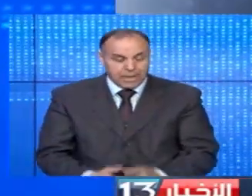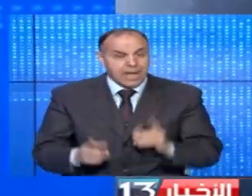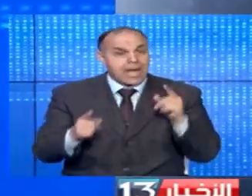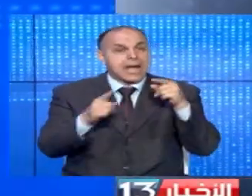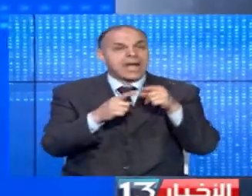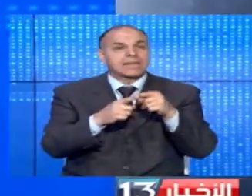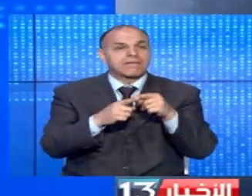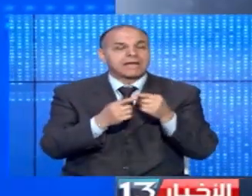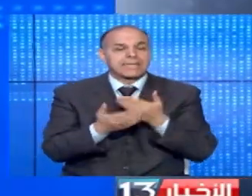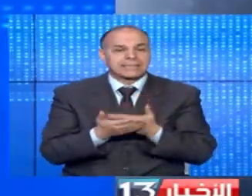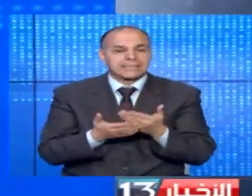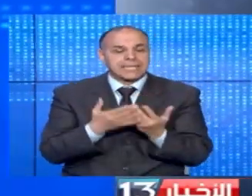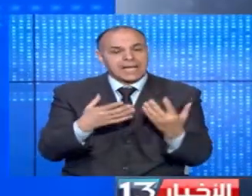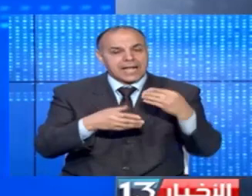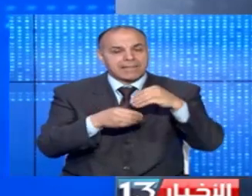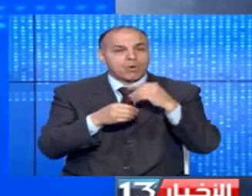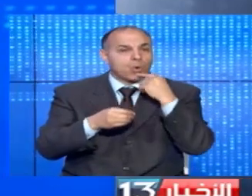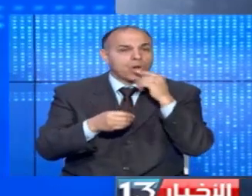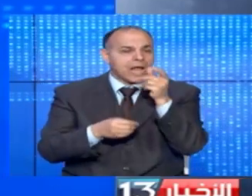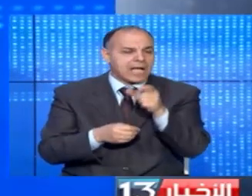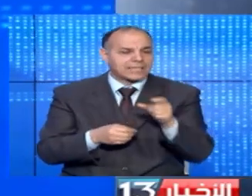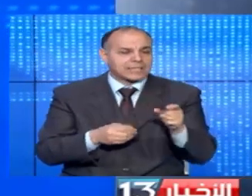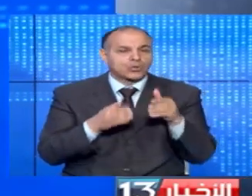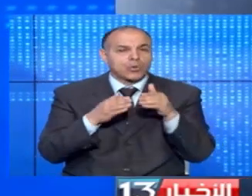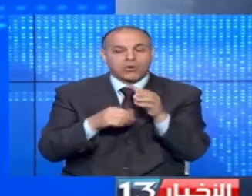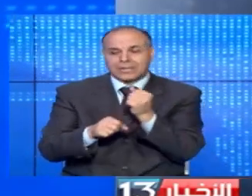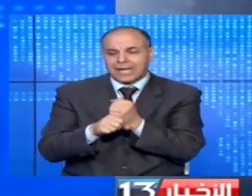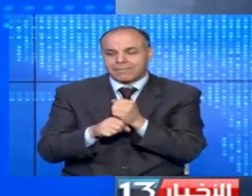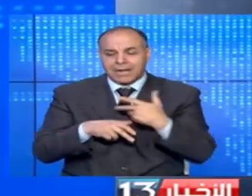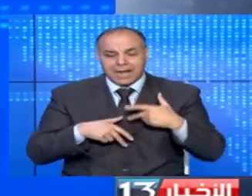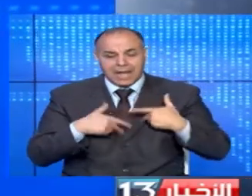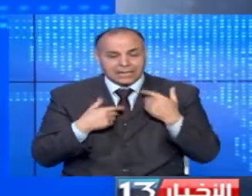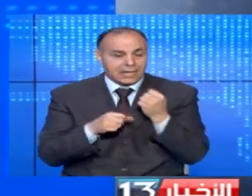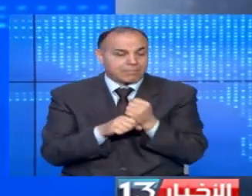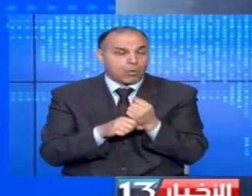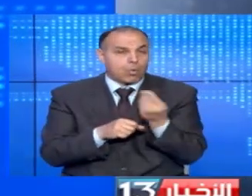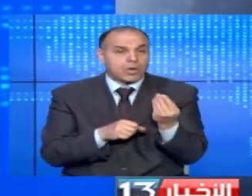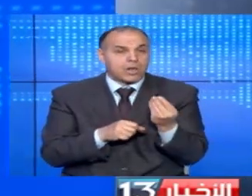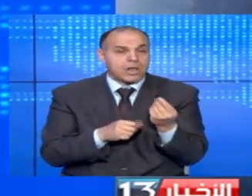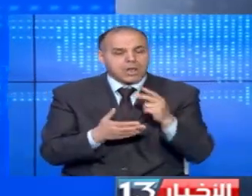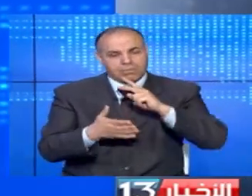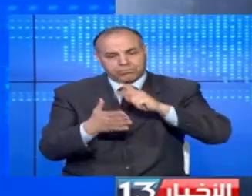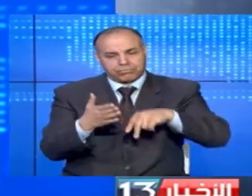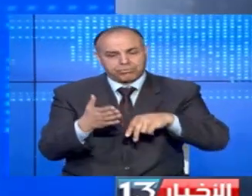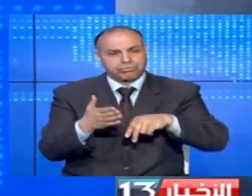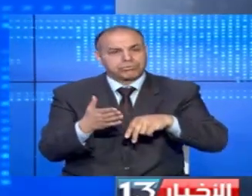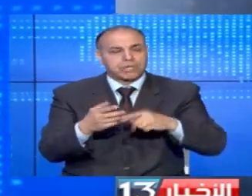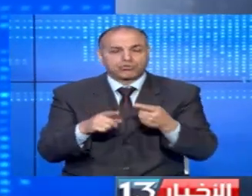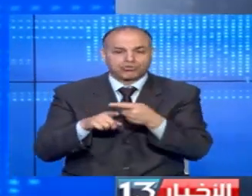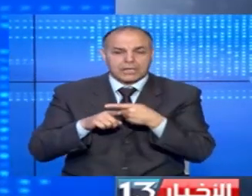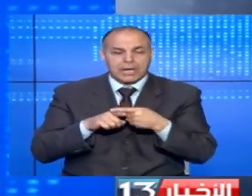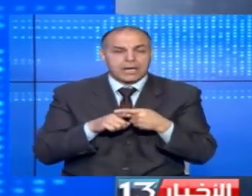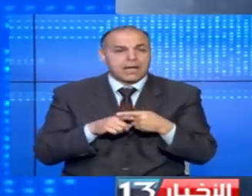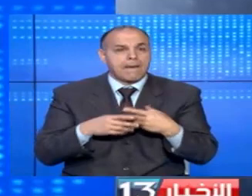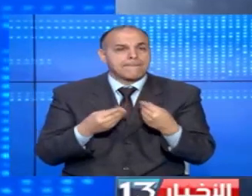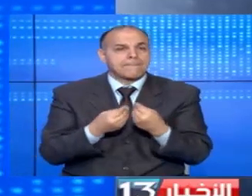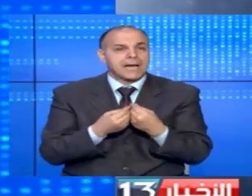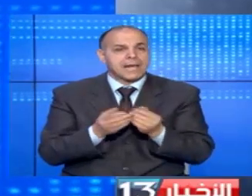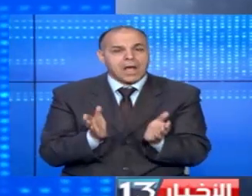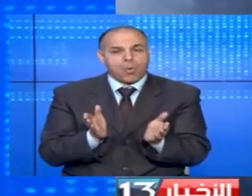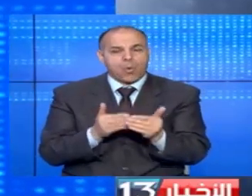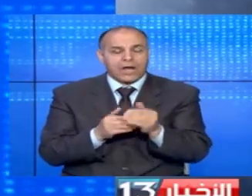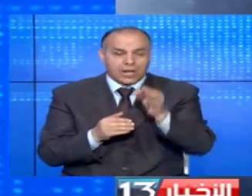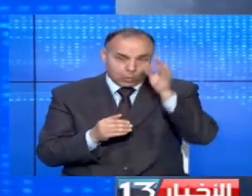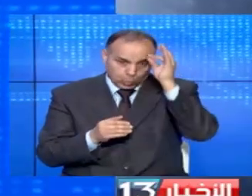تيسير ادماجي مختلف فئات طالبي الشغل في الحياه المهنيه تم امضاء اتفاقيه شراكه بين الوكاله